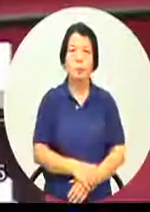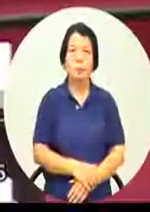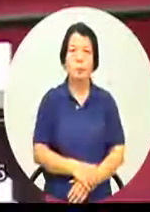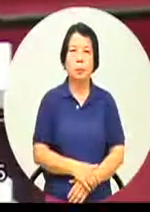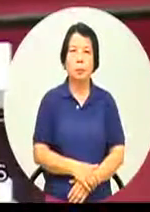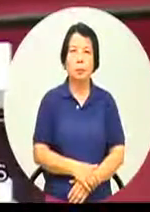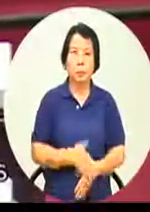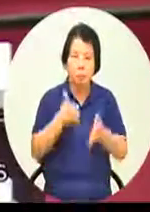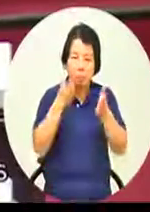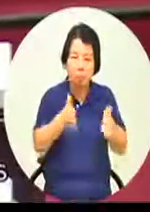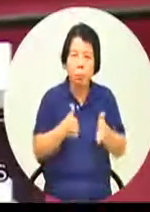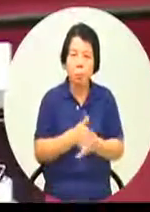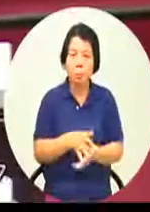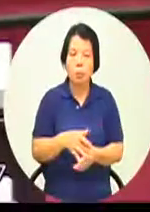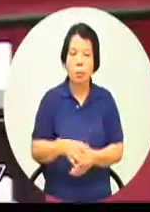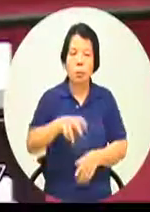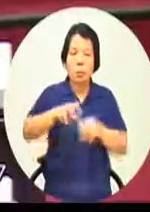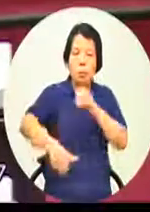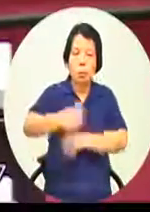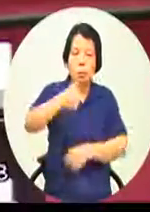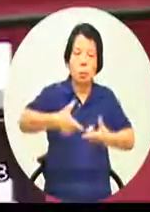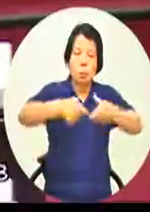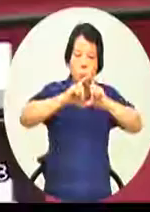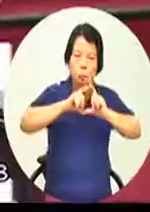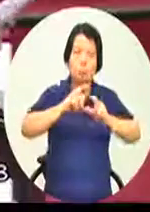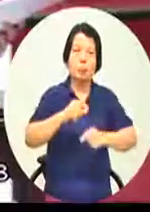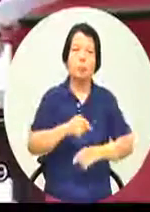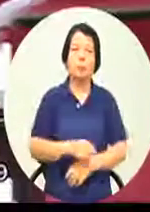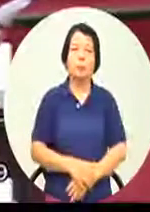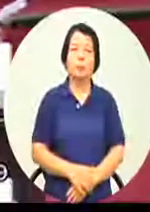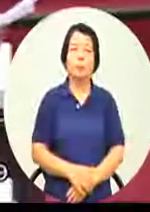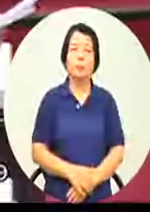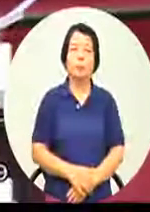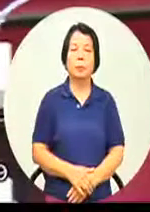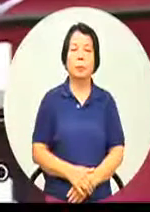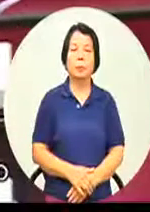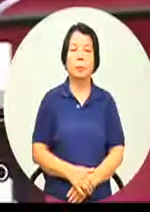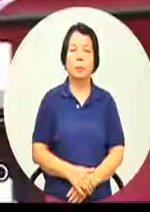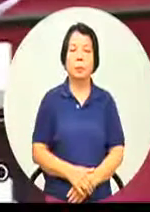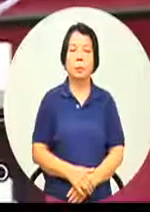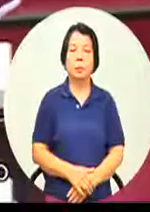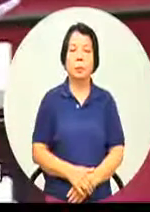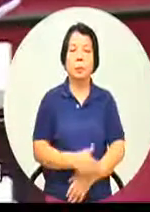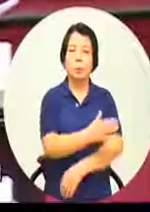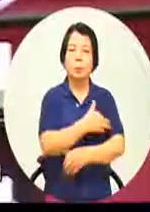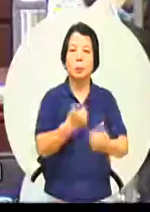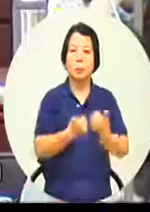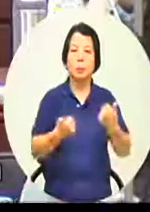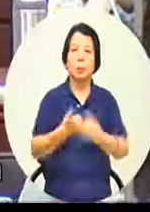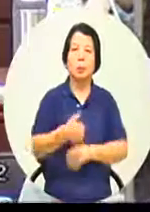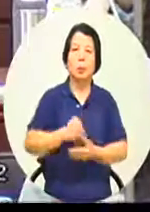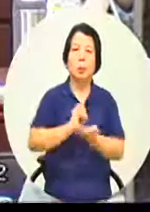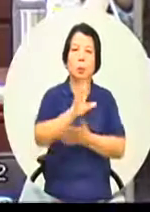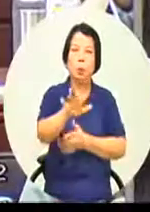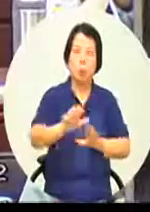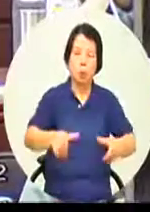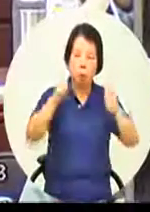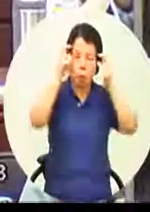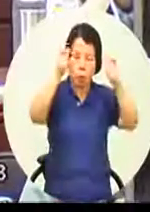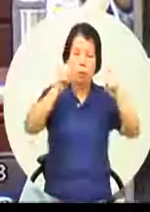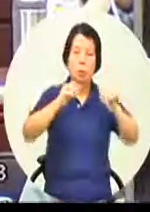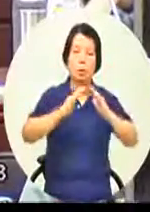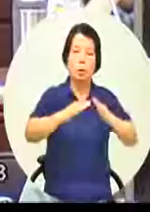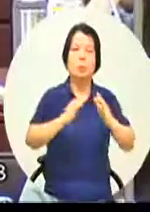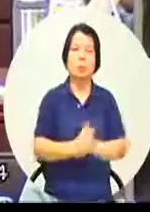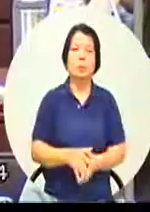是也能够请我们处长也能够回应一下。 好，那跟我们成员报告，就是我们目前我们高雄市所制定